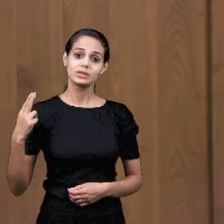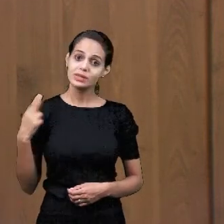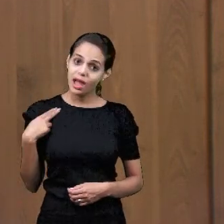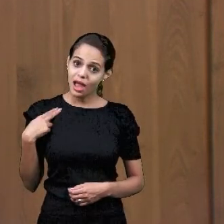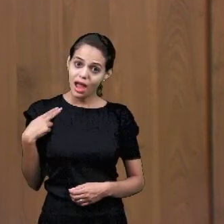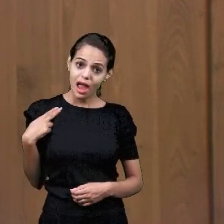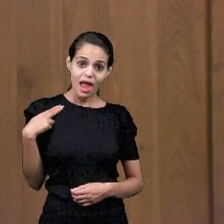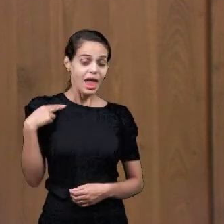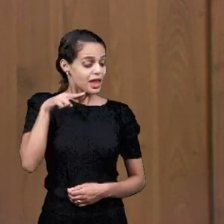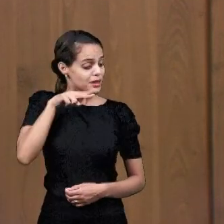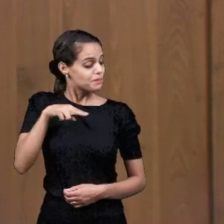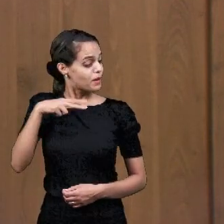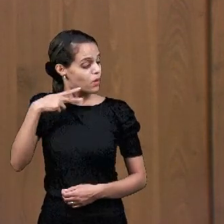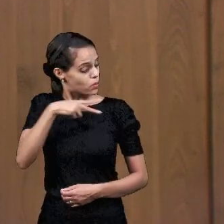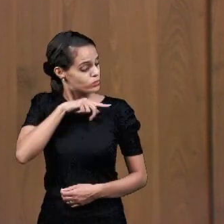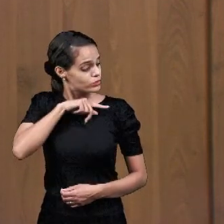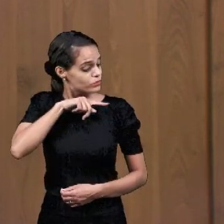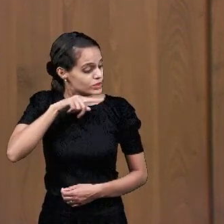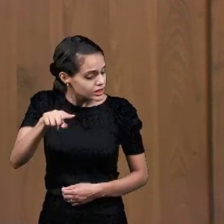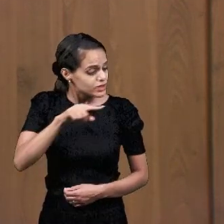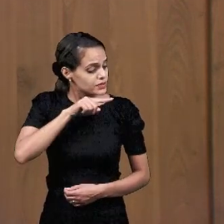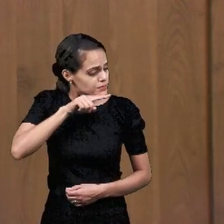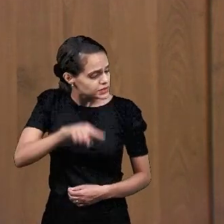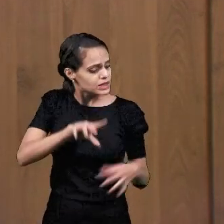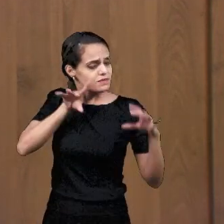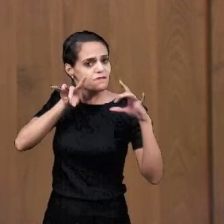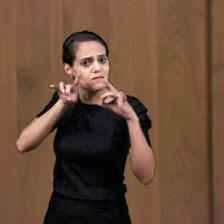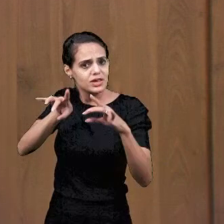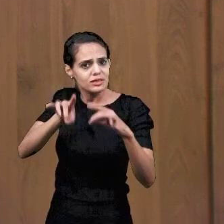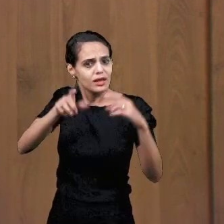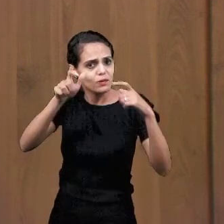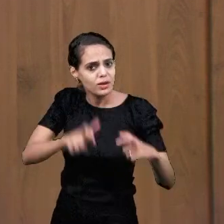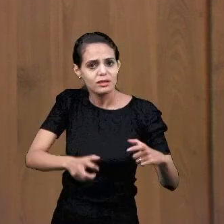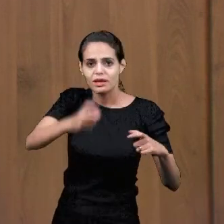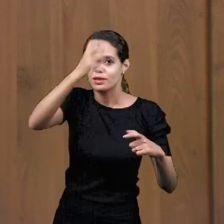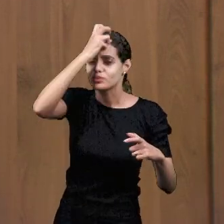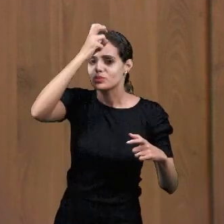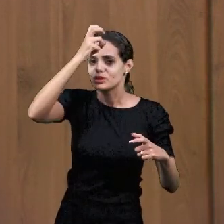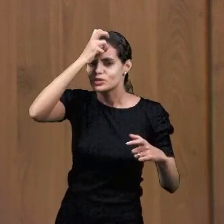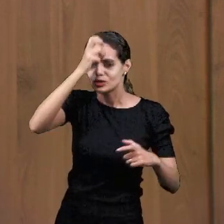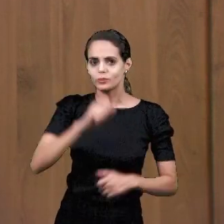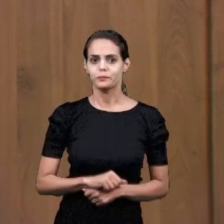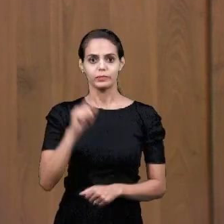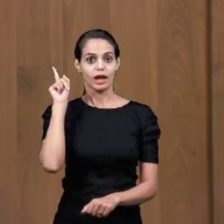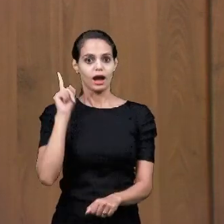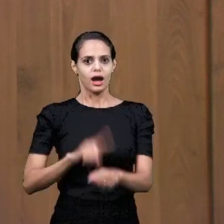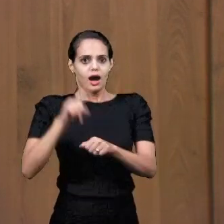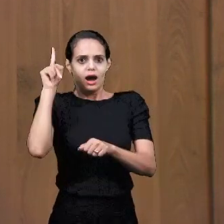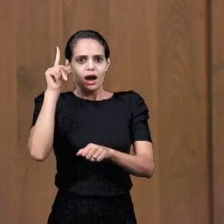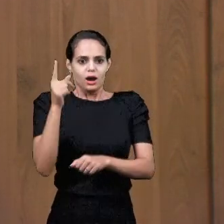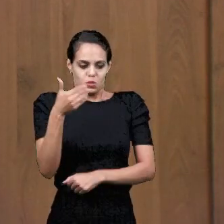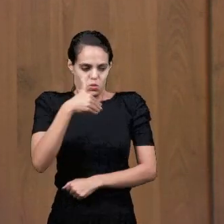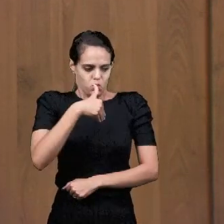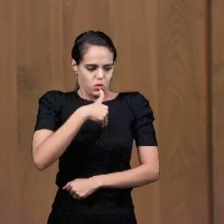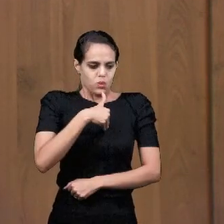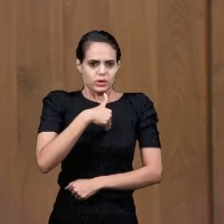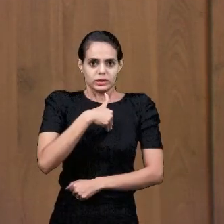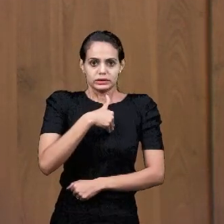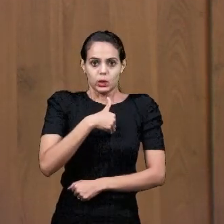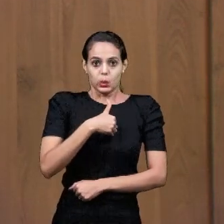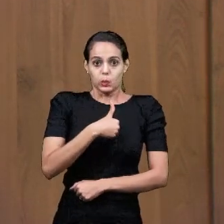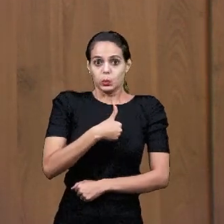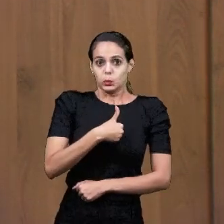avez vendu en Égypte. À ce moment, certainement, dans le cœur de Joseph, il a eu beaucoup de sentiments,